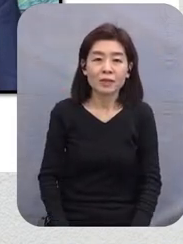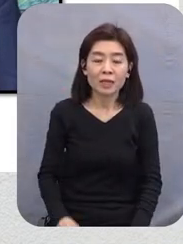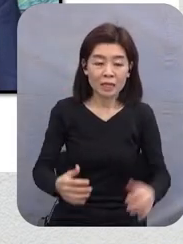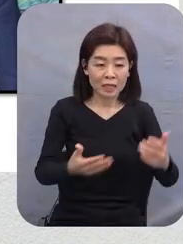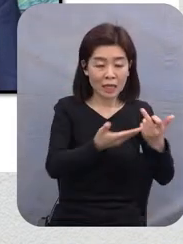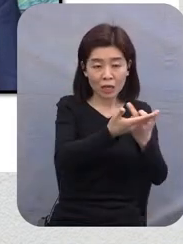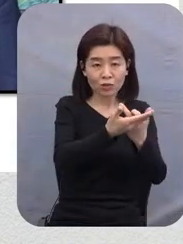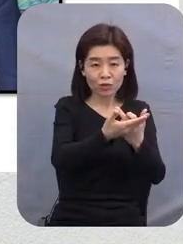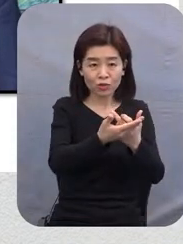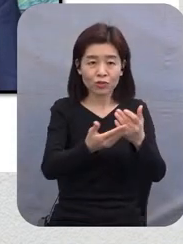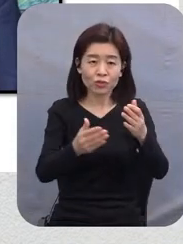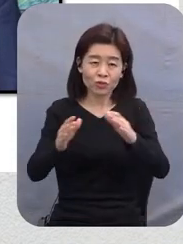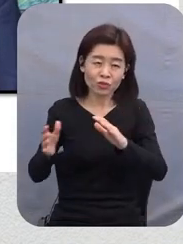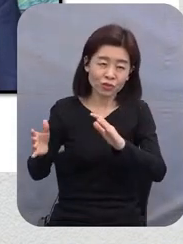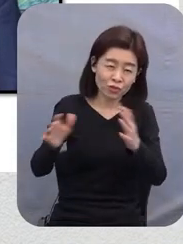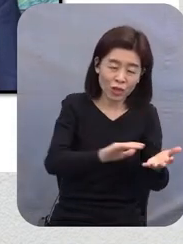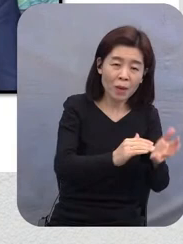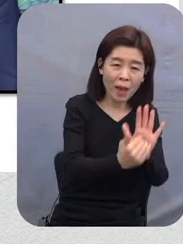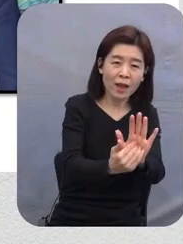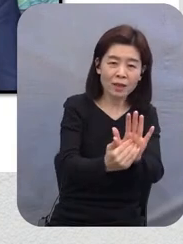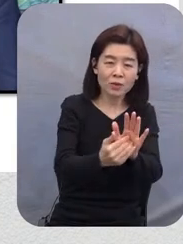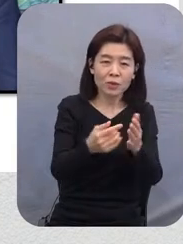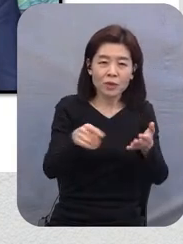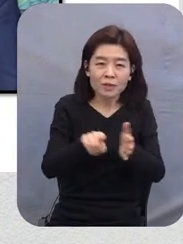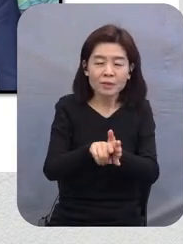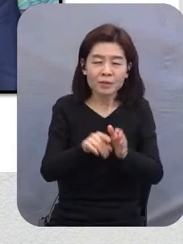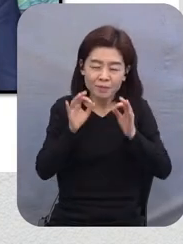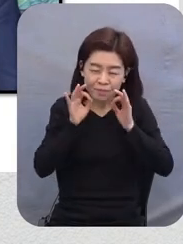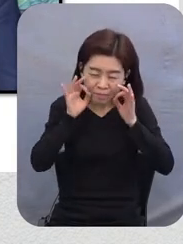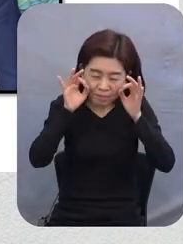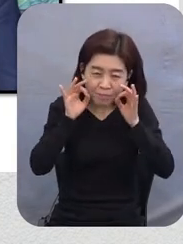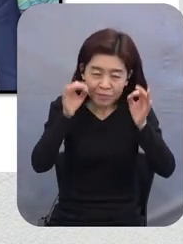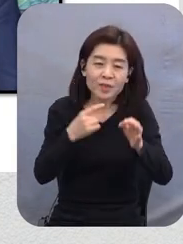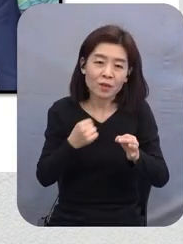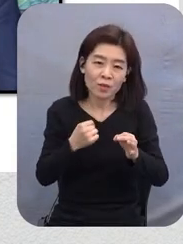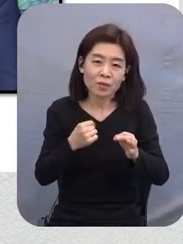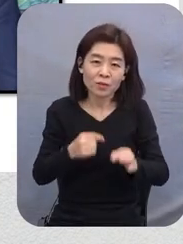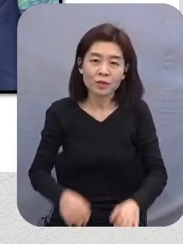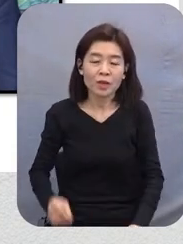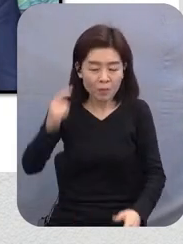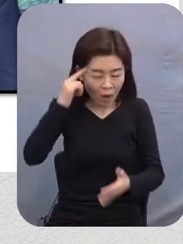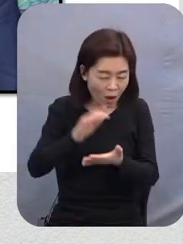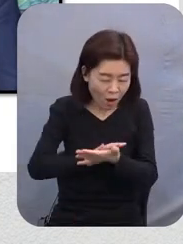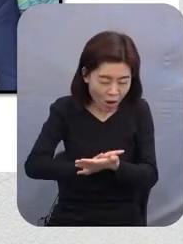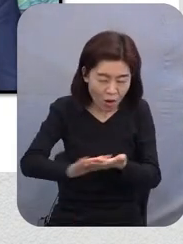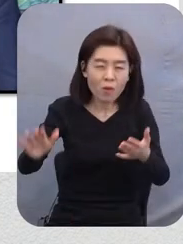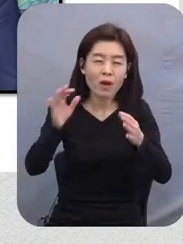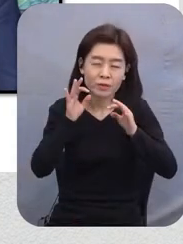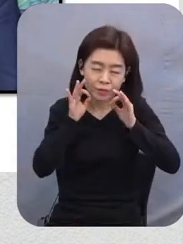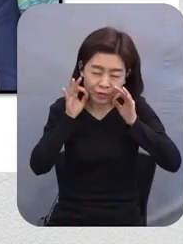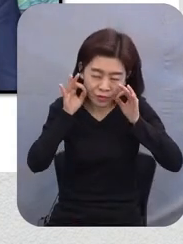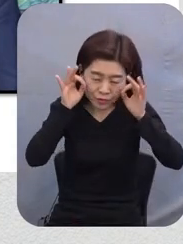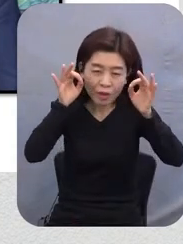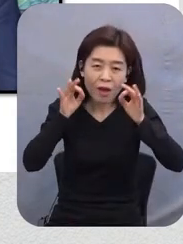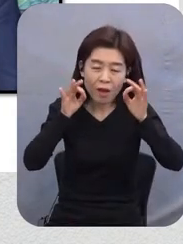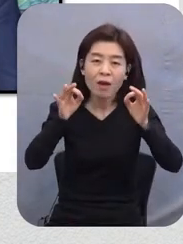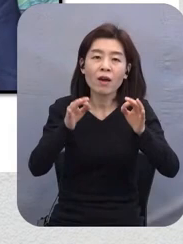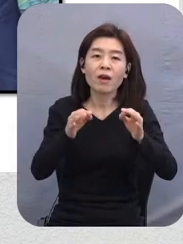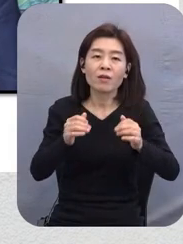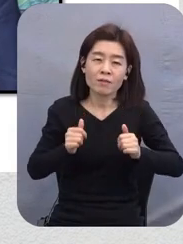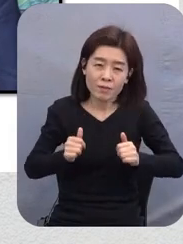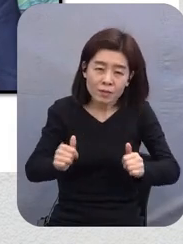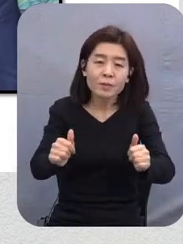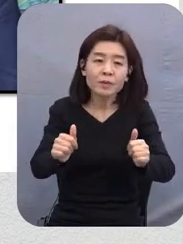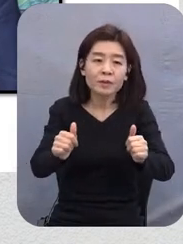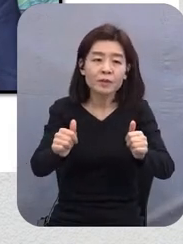막기 위했던 치열한 노력, 분단체제를 넘어서서 평화를 지키려고 했던 치열한 노력,